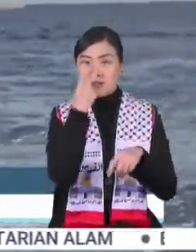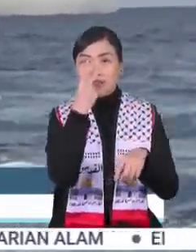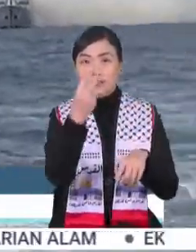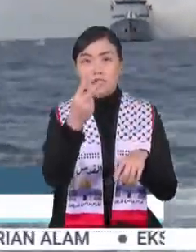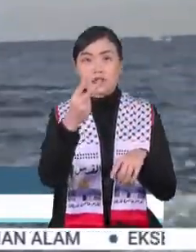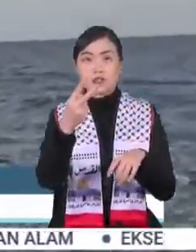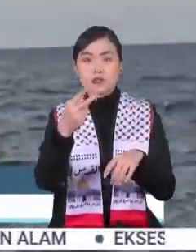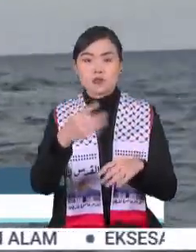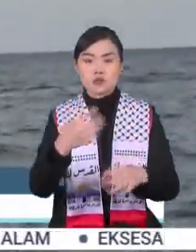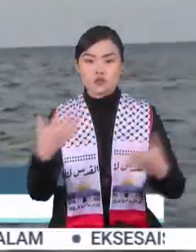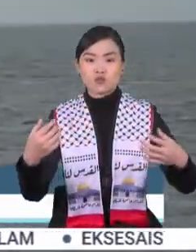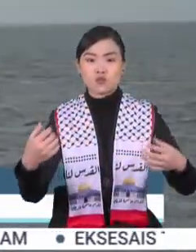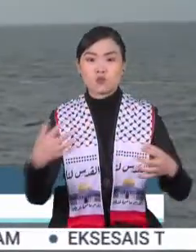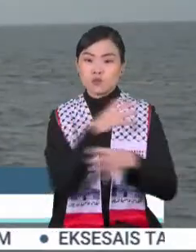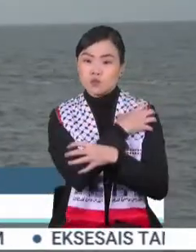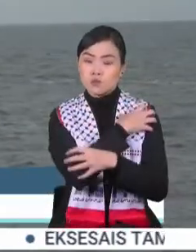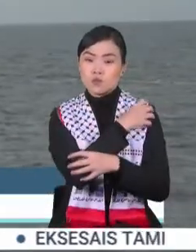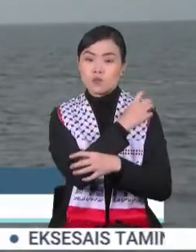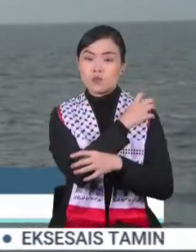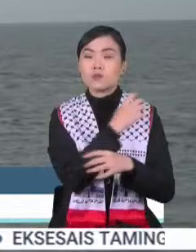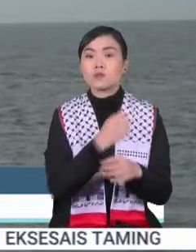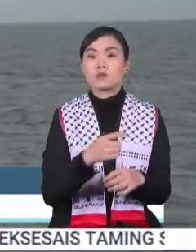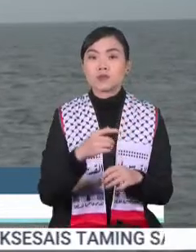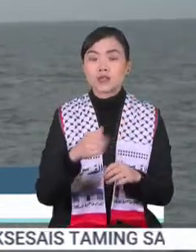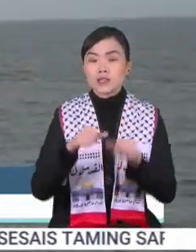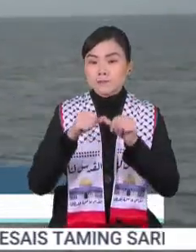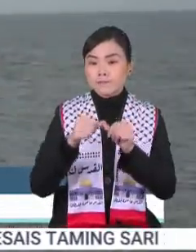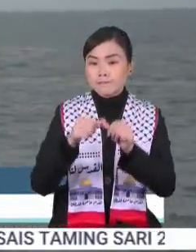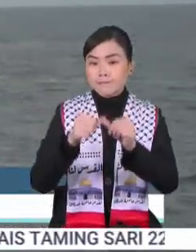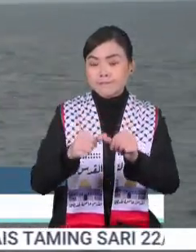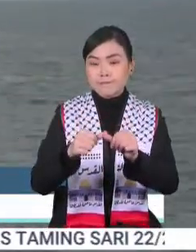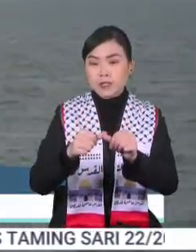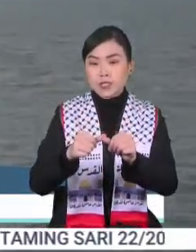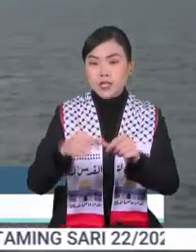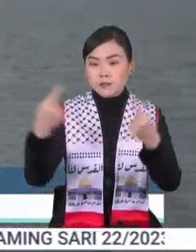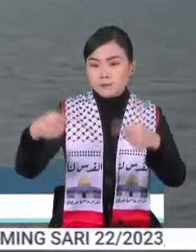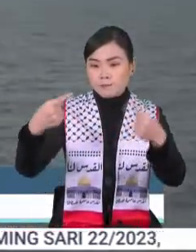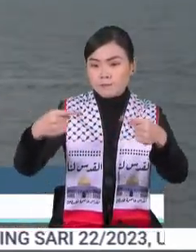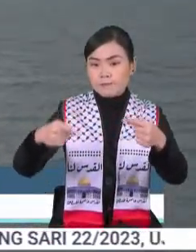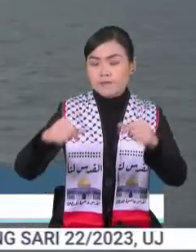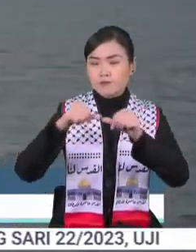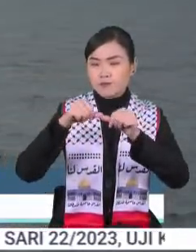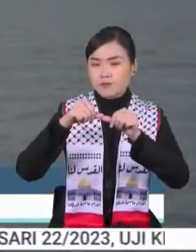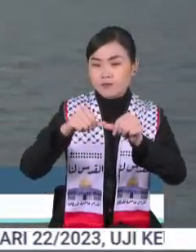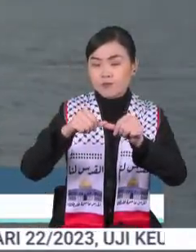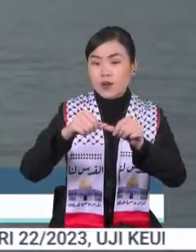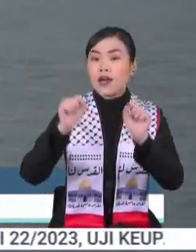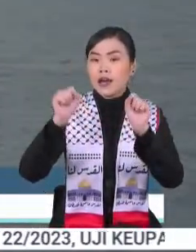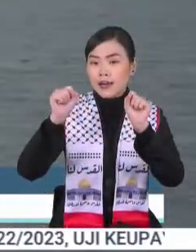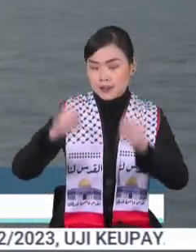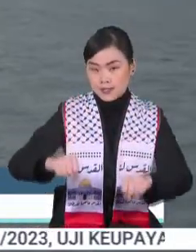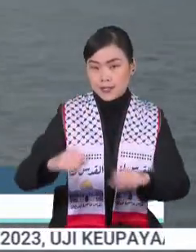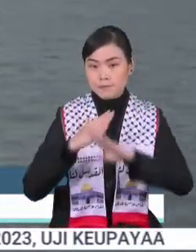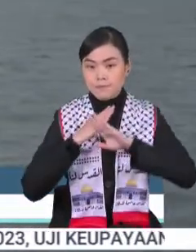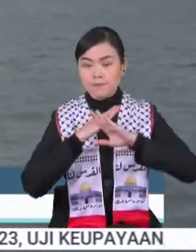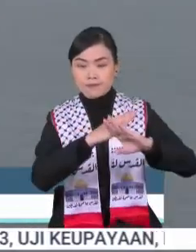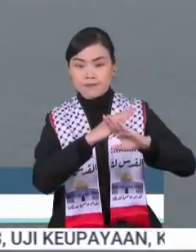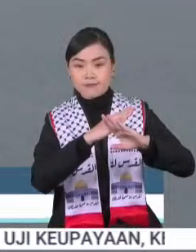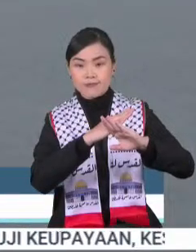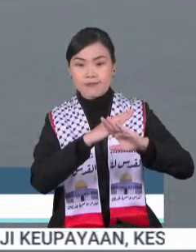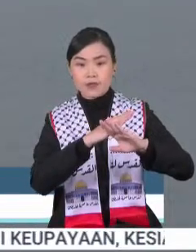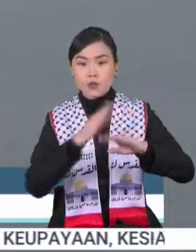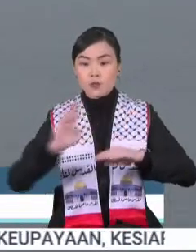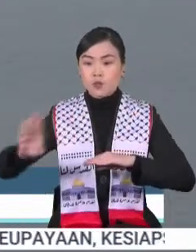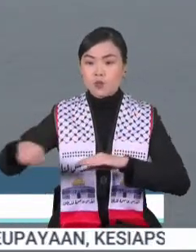tldm ia membuktikan tldm kekal berkeupayaan di arena pertahanan maritim kredib dan mampu mempertahankan kedaulatan